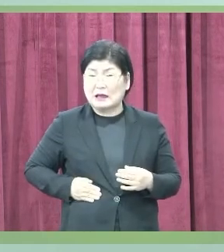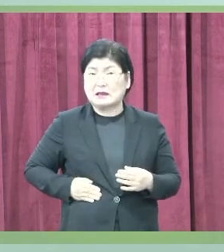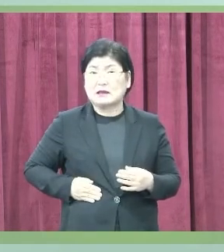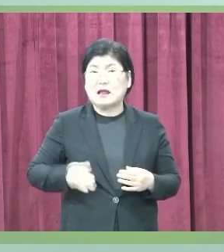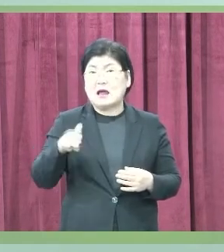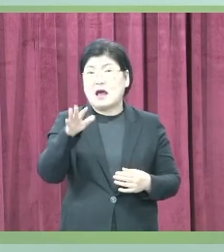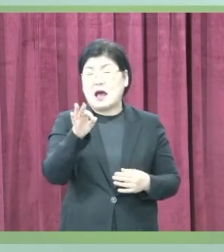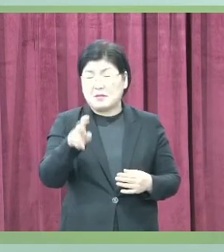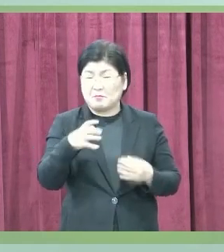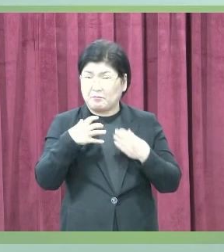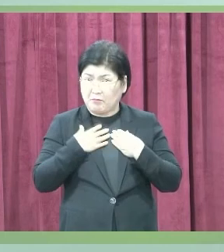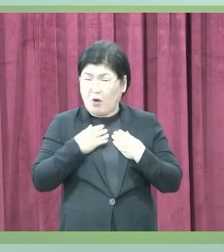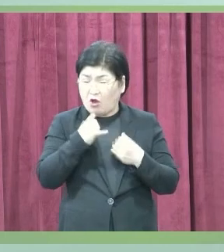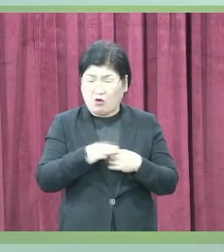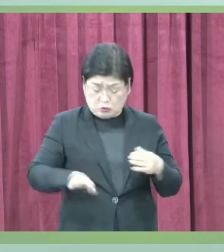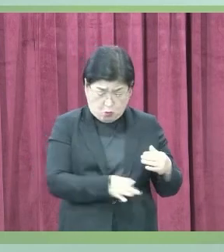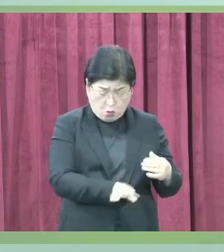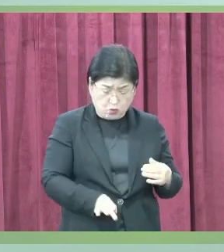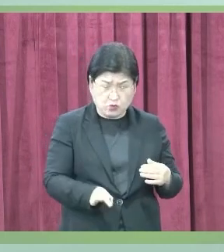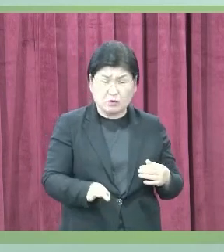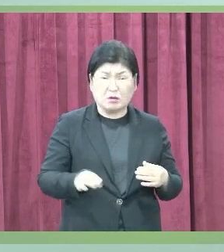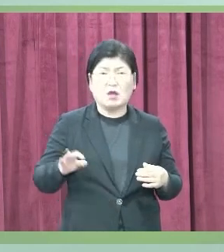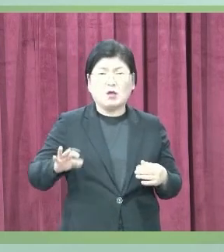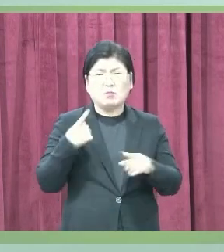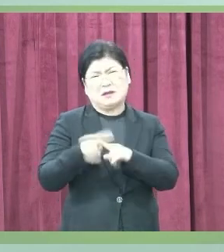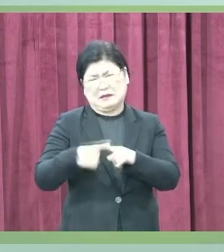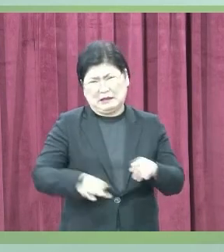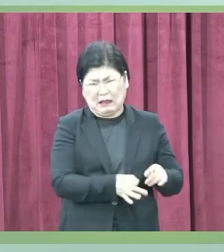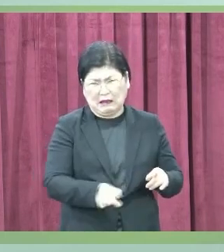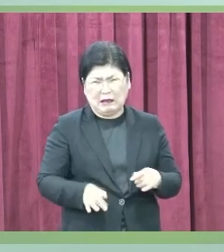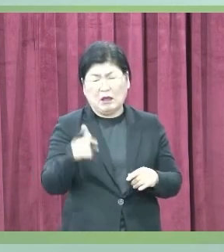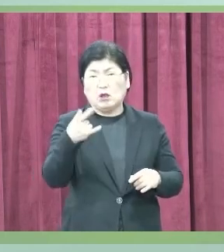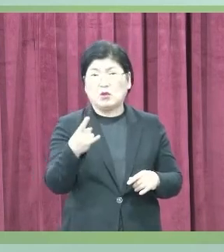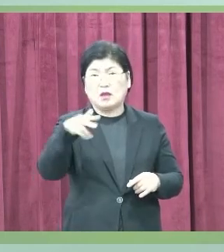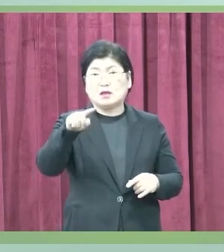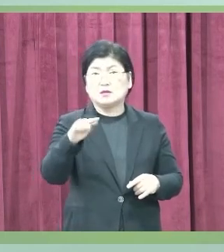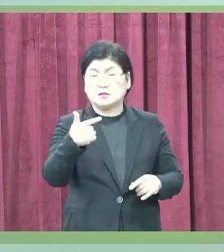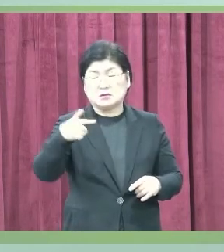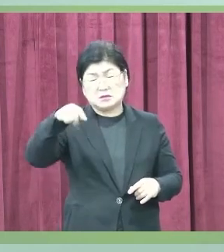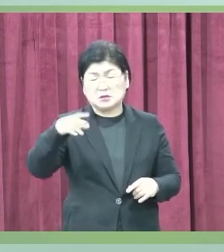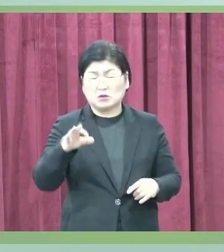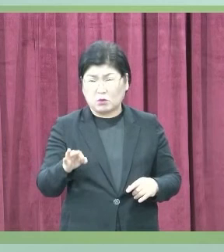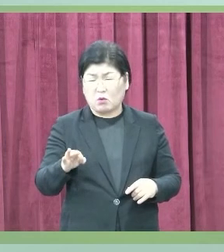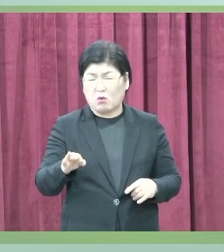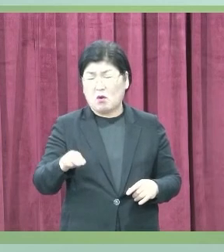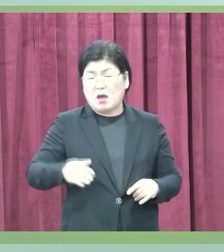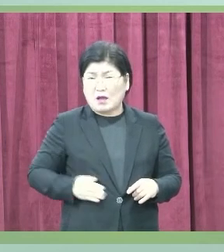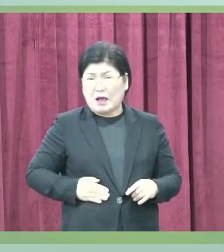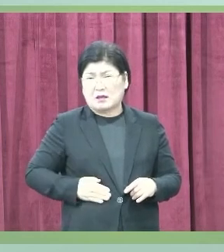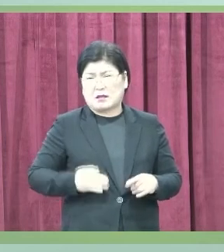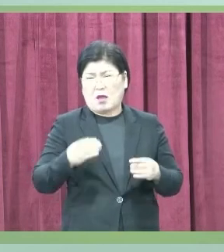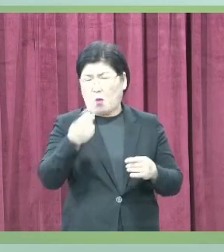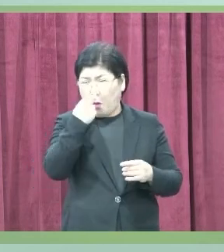간암, 폐암, 장류요로는 대장암, 뇌전증은 간암, 뇌암, 지적장애가 아까 제가 말씀드렸지만